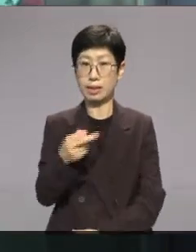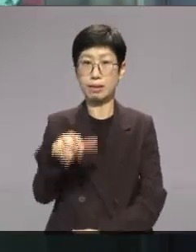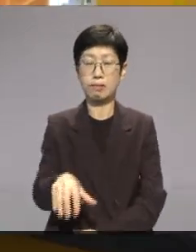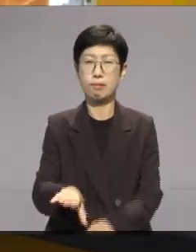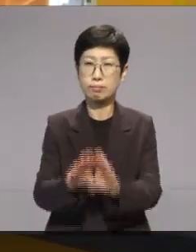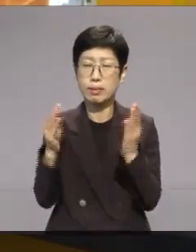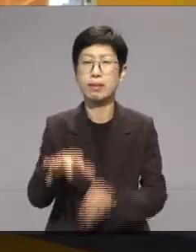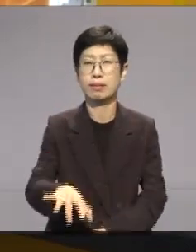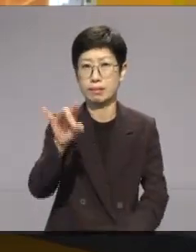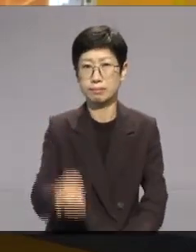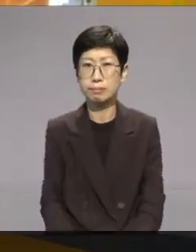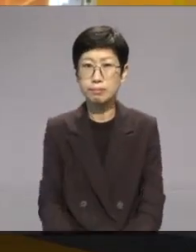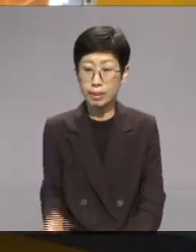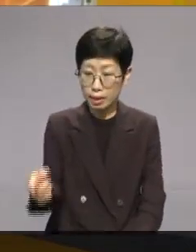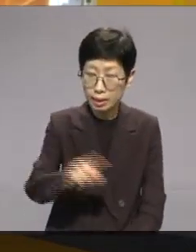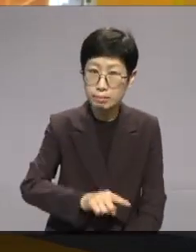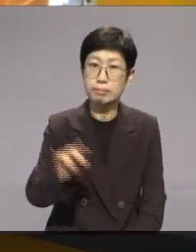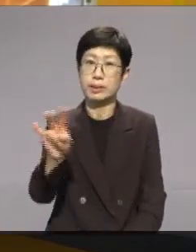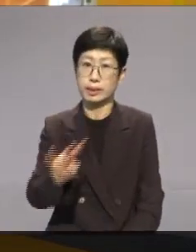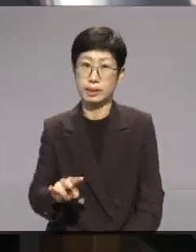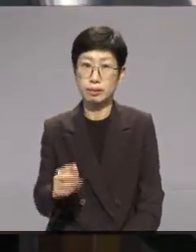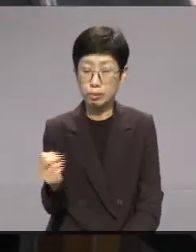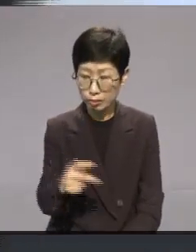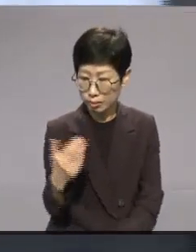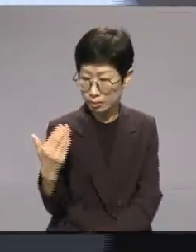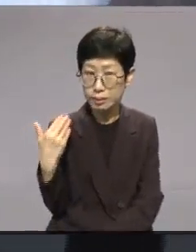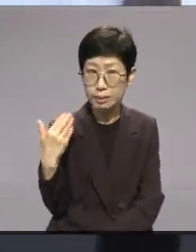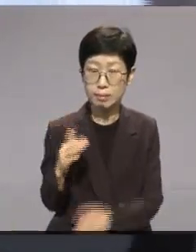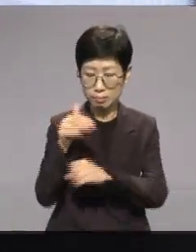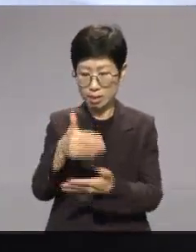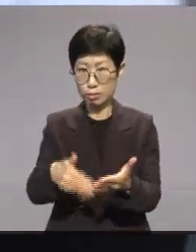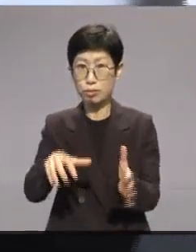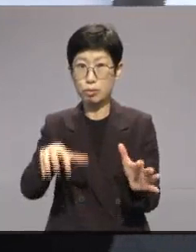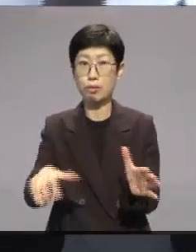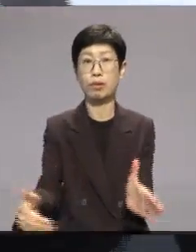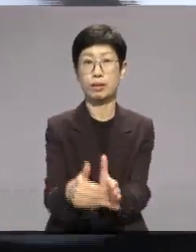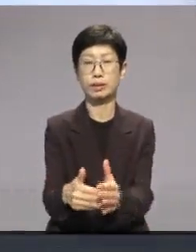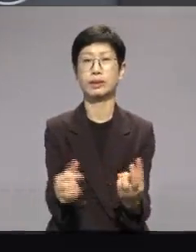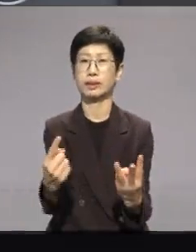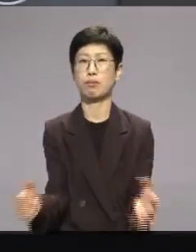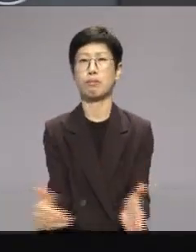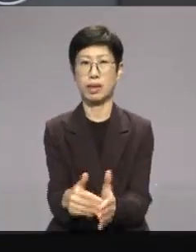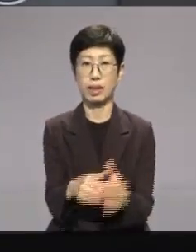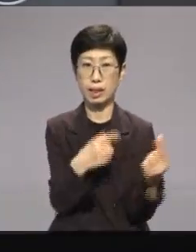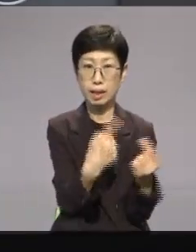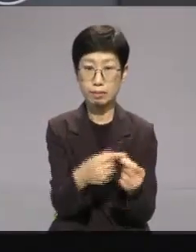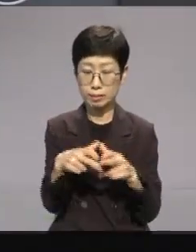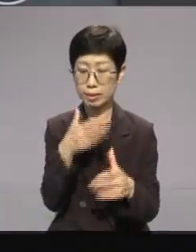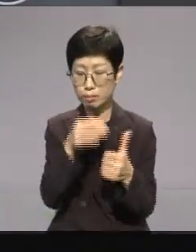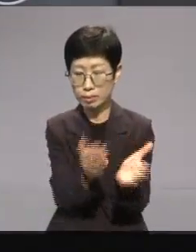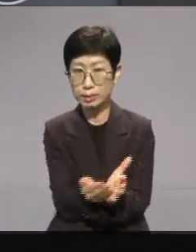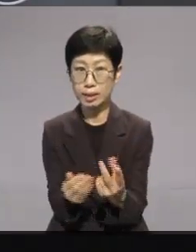열었습니다 시흥에 이어 지난달 파주까지 3호점이 생겼습니다 1호점은 장애인 복지회 2호와